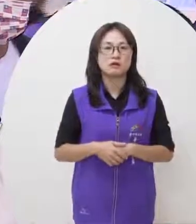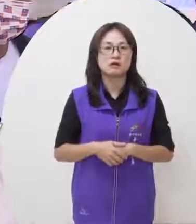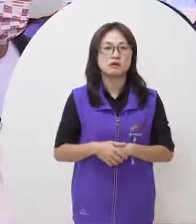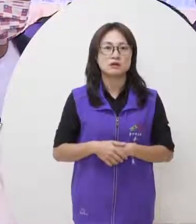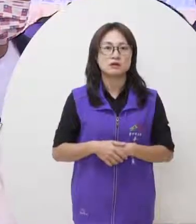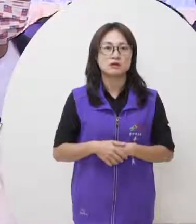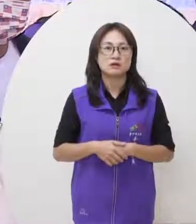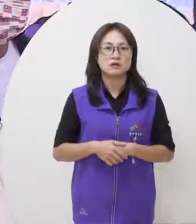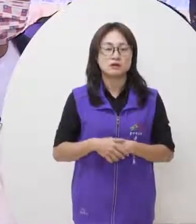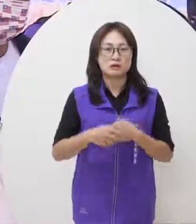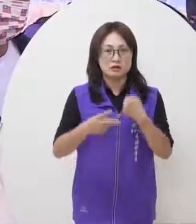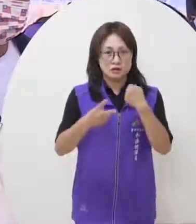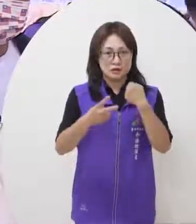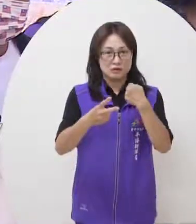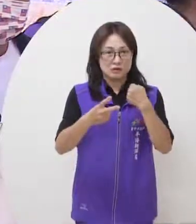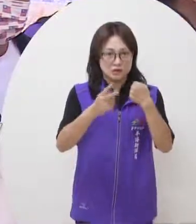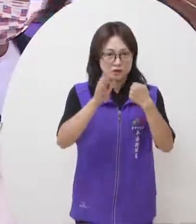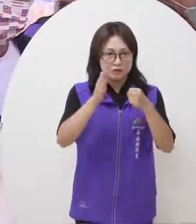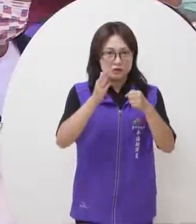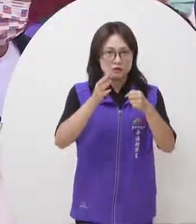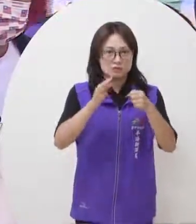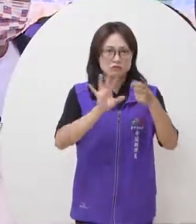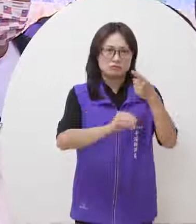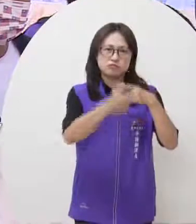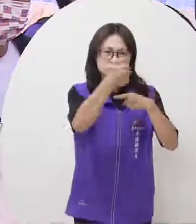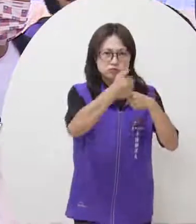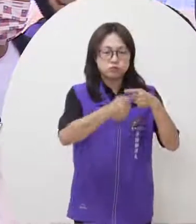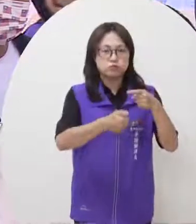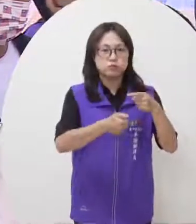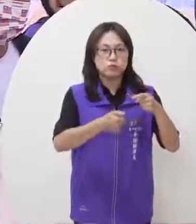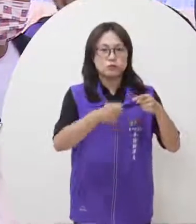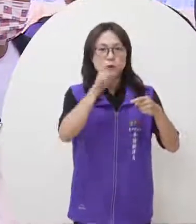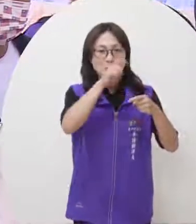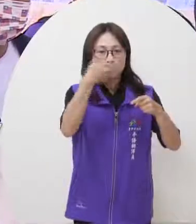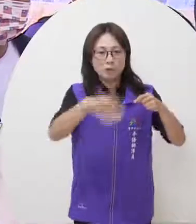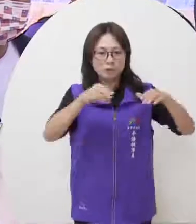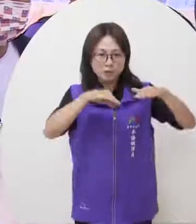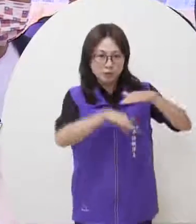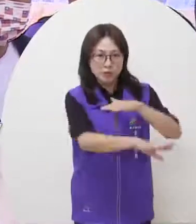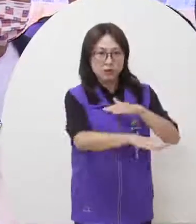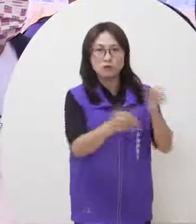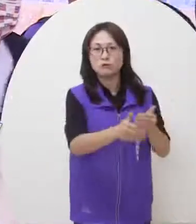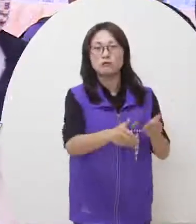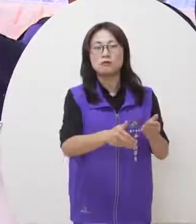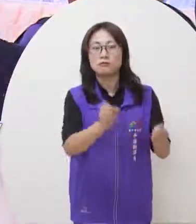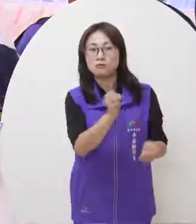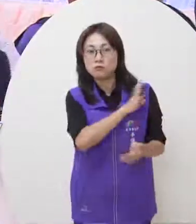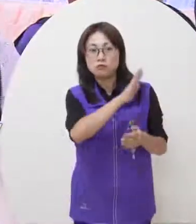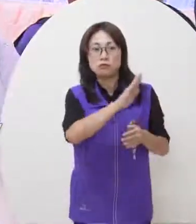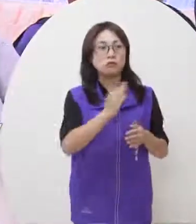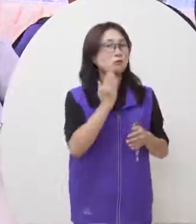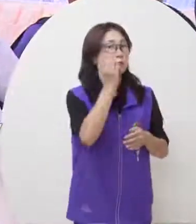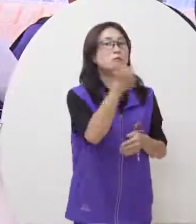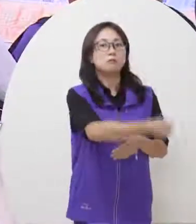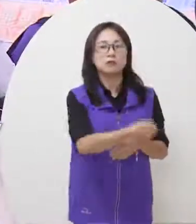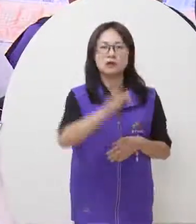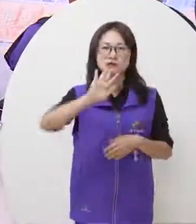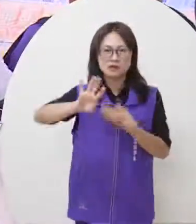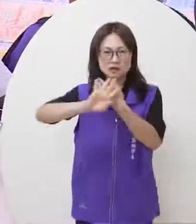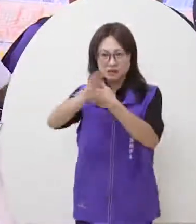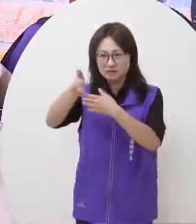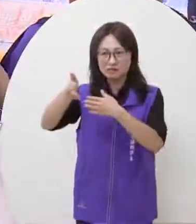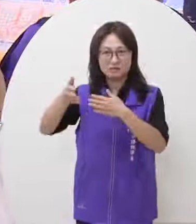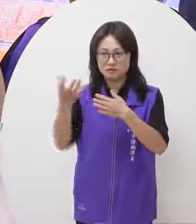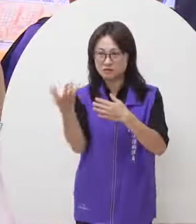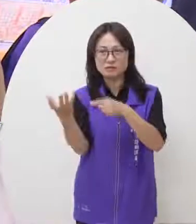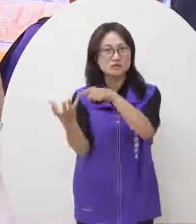的里已经把污水下道做好了，已经非常的完美啊，但是还有一半已经10几年到现在都没有消息